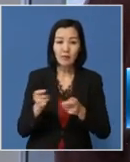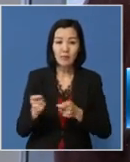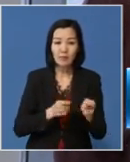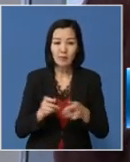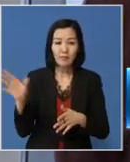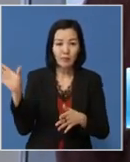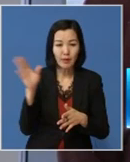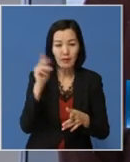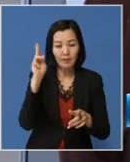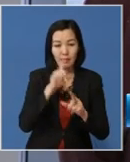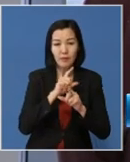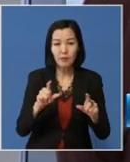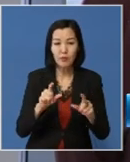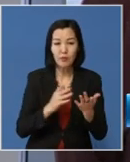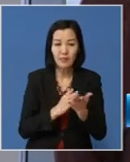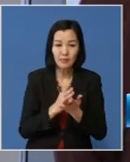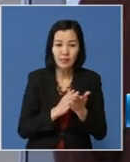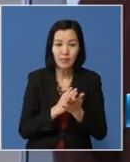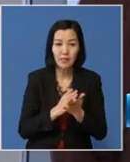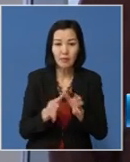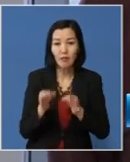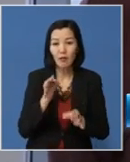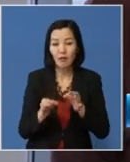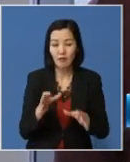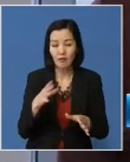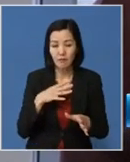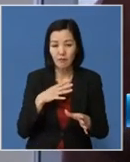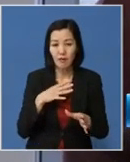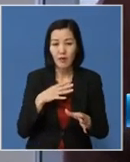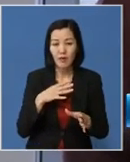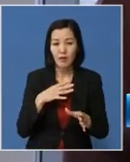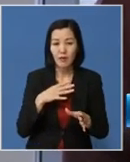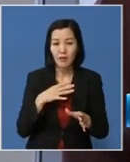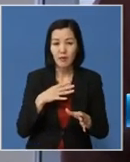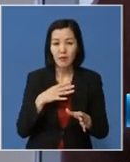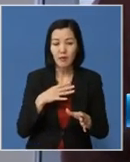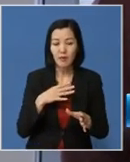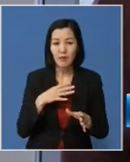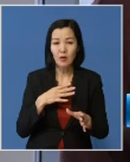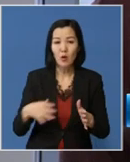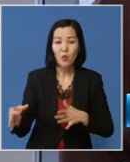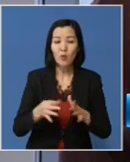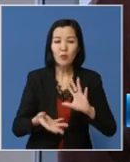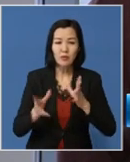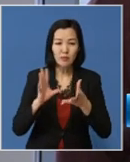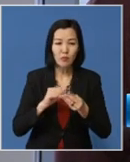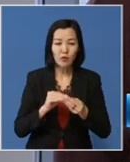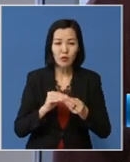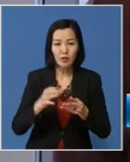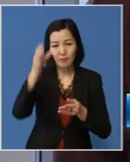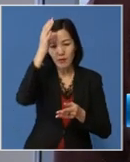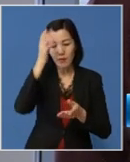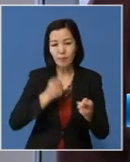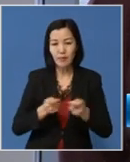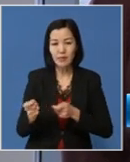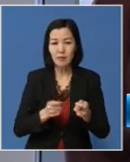барлық білім беру ұйымдарында жұмыс жасайтын қызметкерлермен талқылауға түсті. Сонымен облыс көлемінде тікелей осы білім